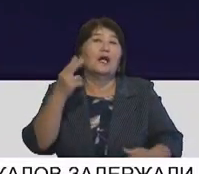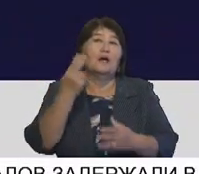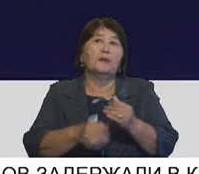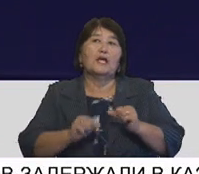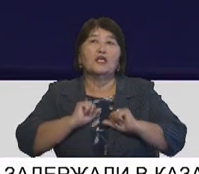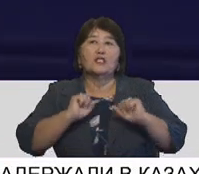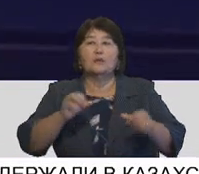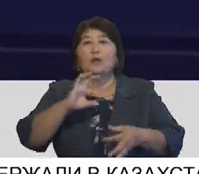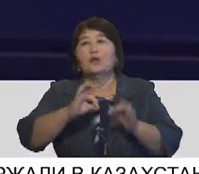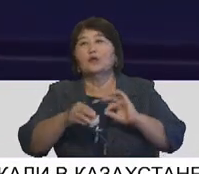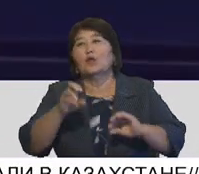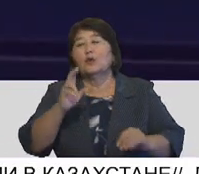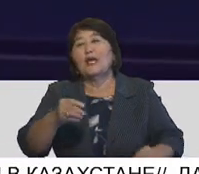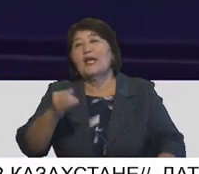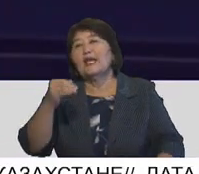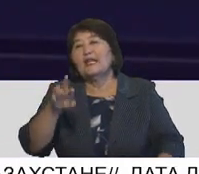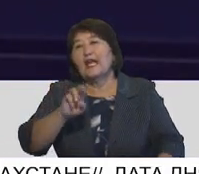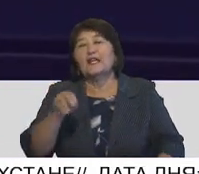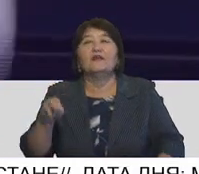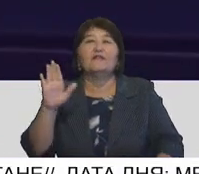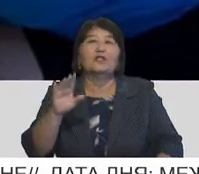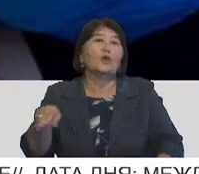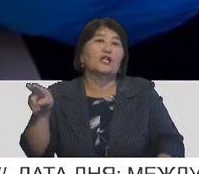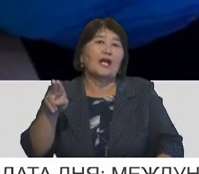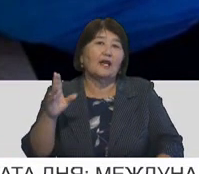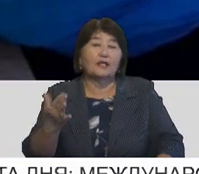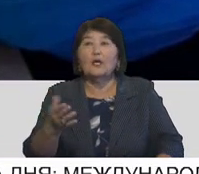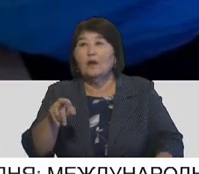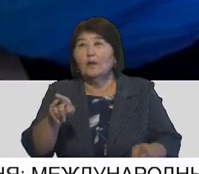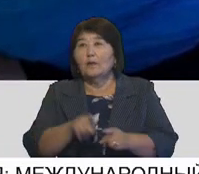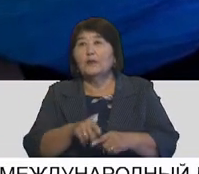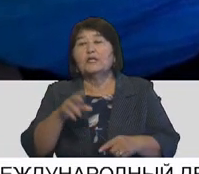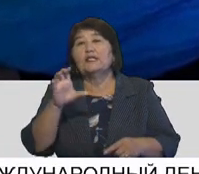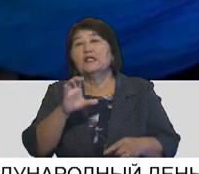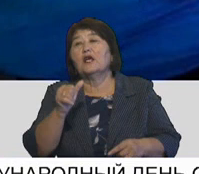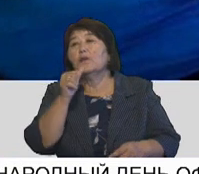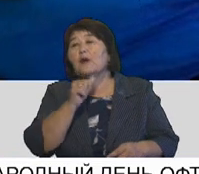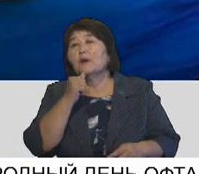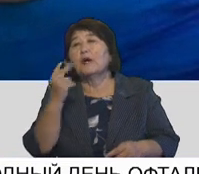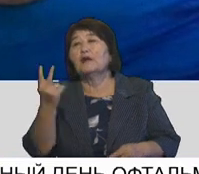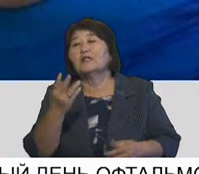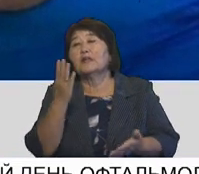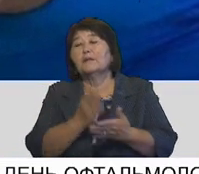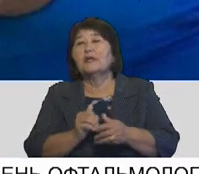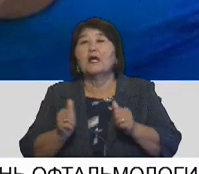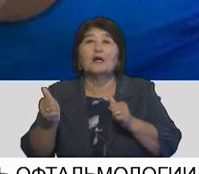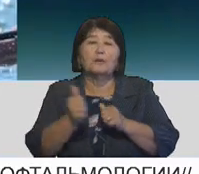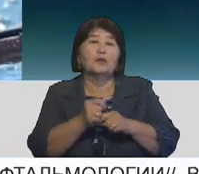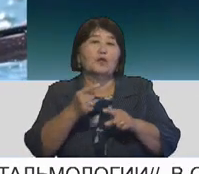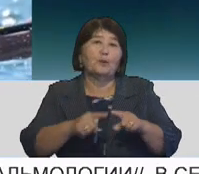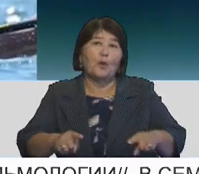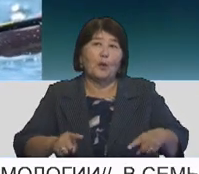чемпиону Олимпийских игр в Токио итальянцу Вито Делля Акиле. Канаист Сергей Емельянов попробует со второй попытки пробиться в